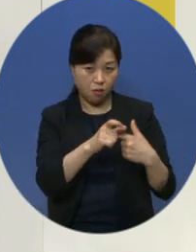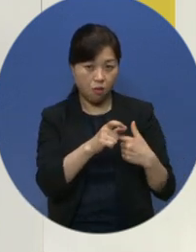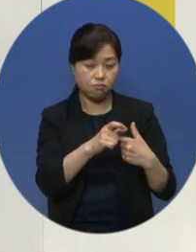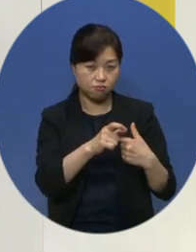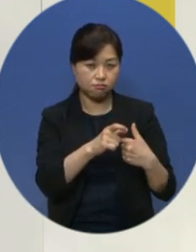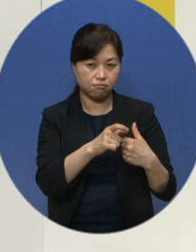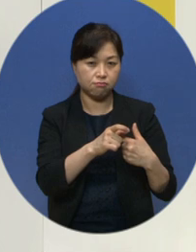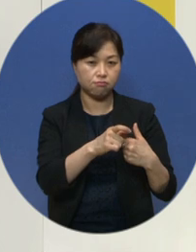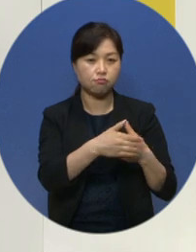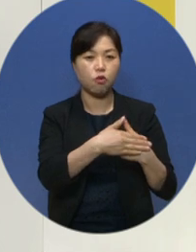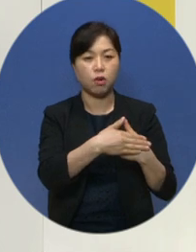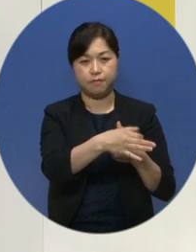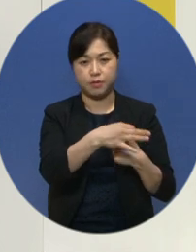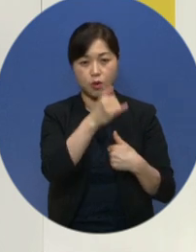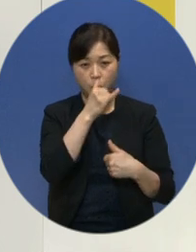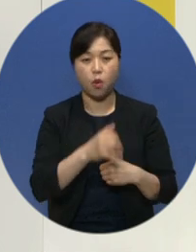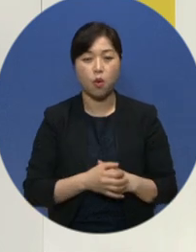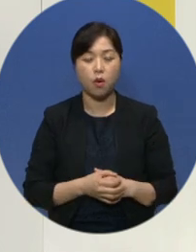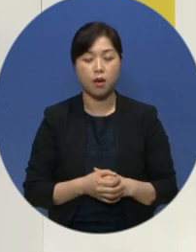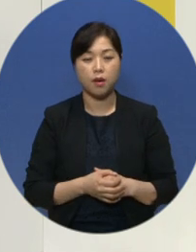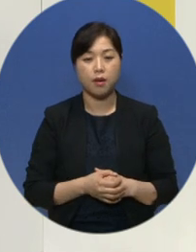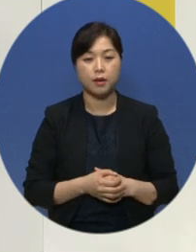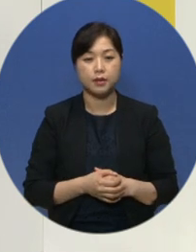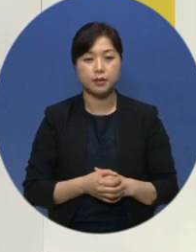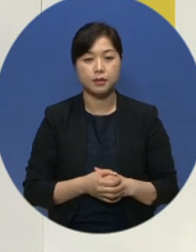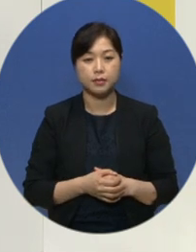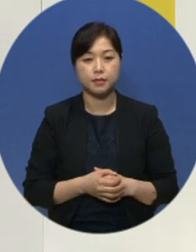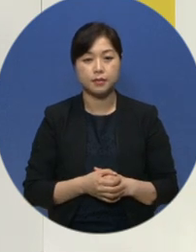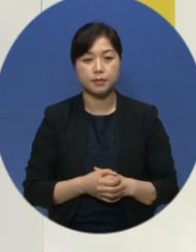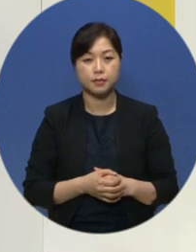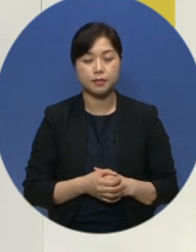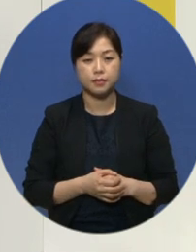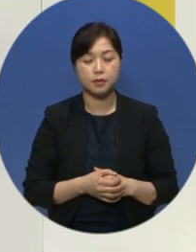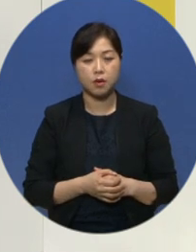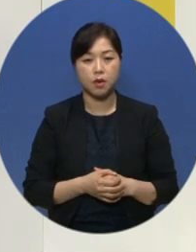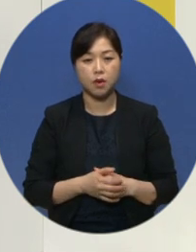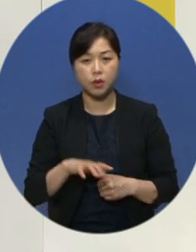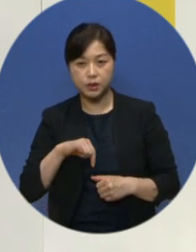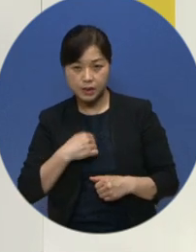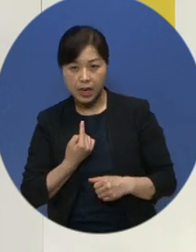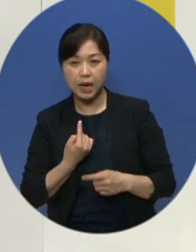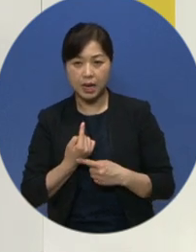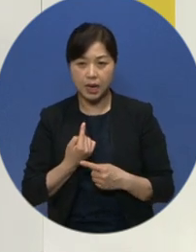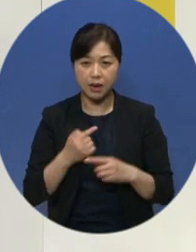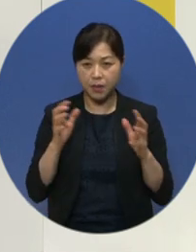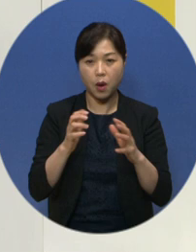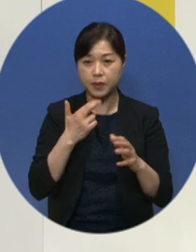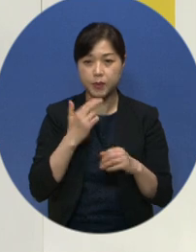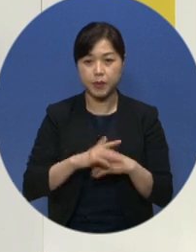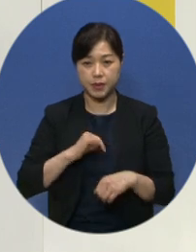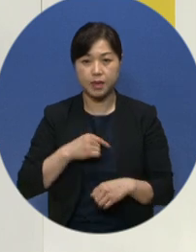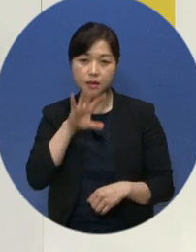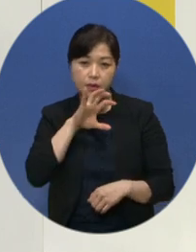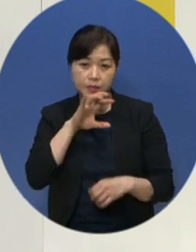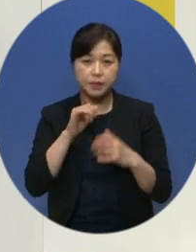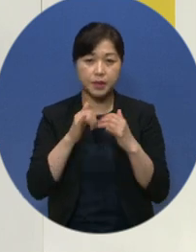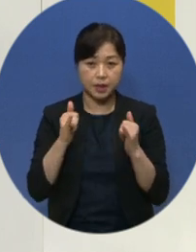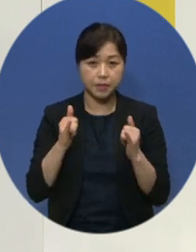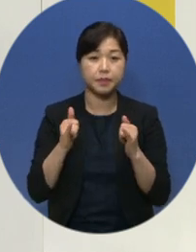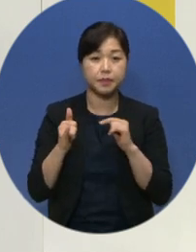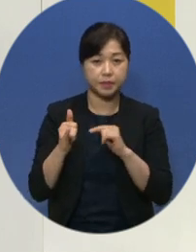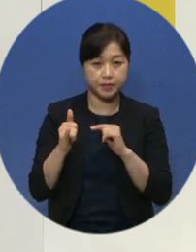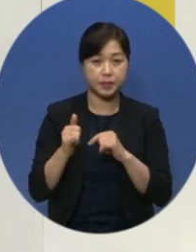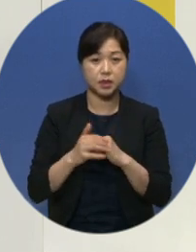지금도 이제 그 개별적으로 어 비드맨 훈련을 하는 선수들에 대해서는 또 저희들이 에